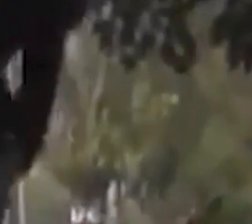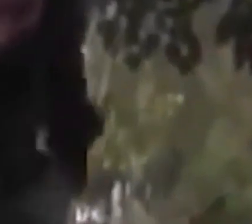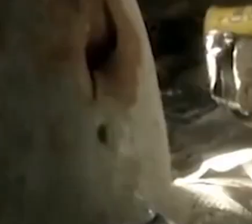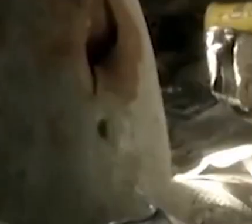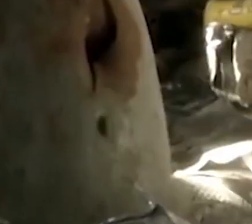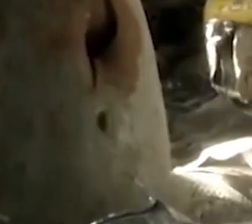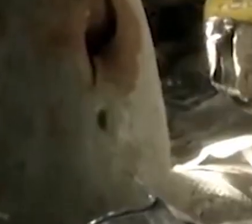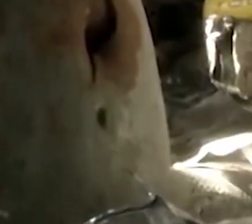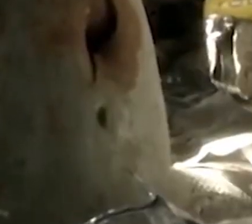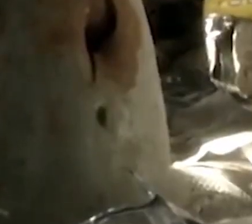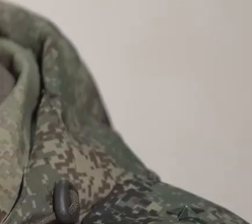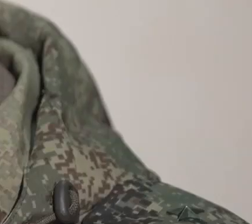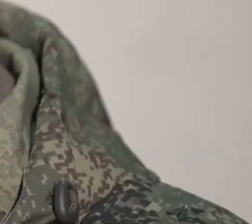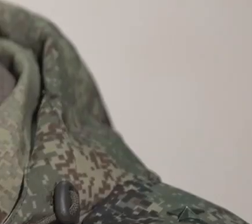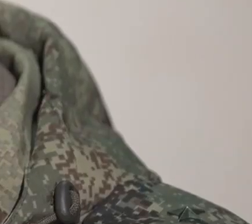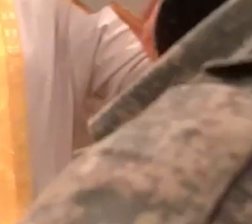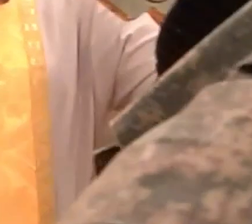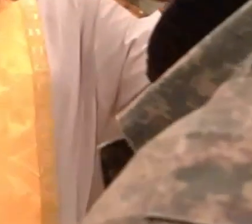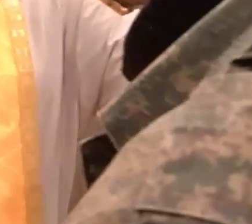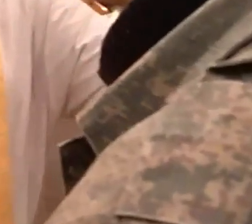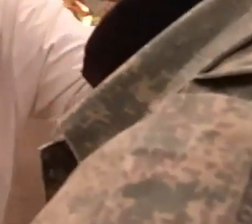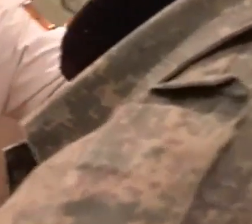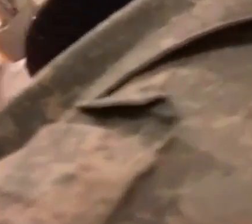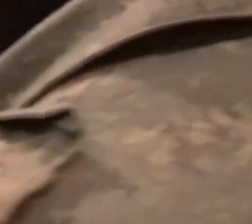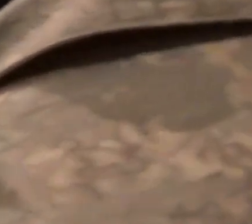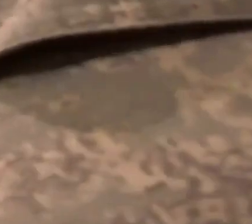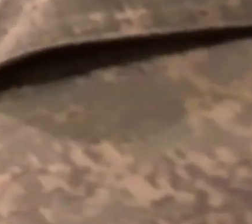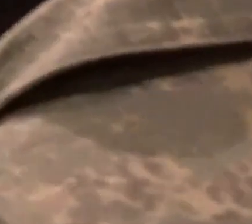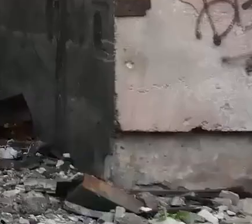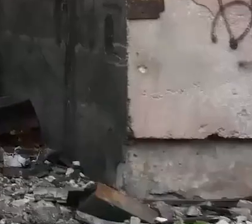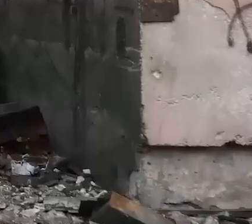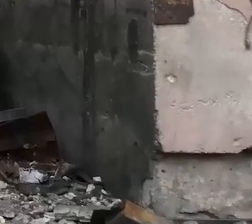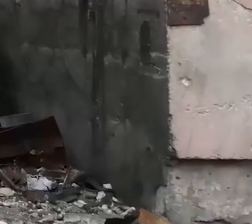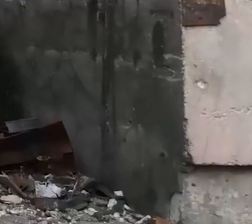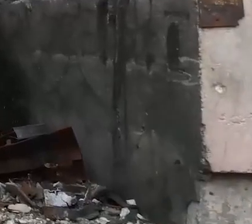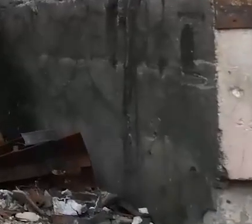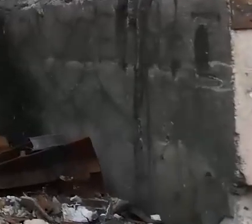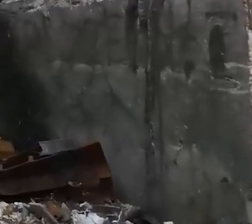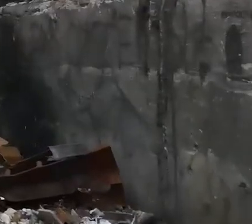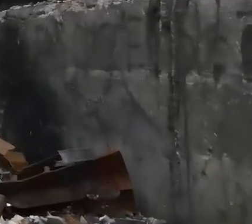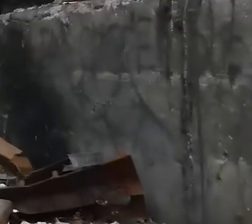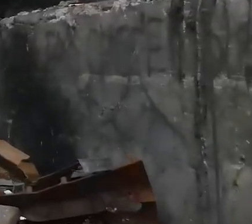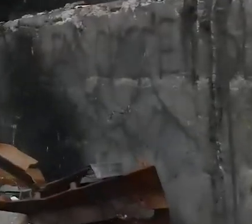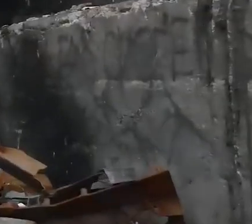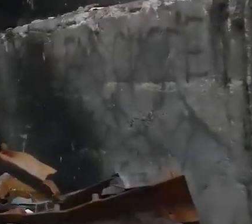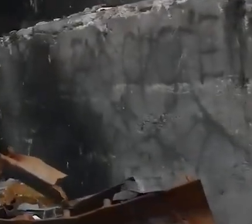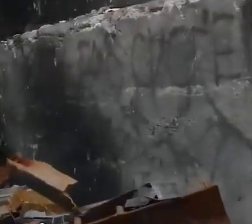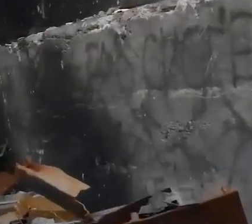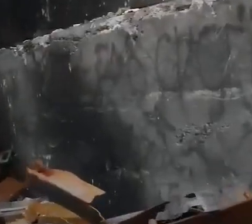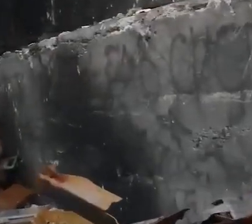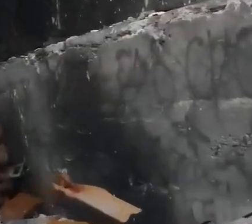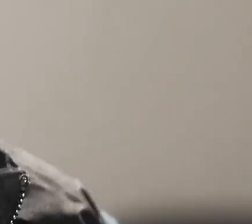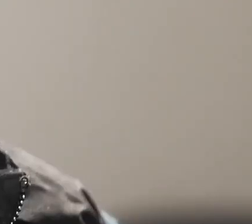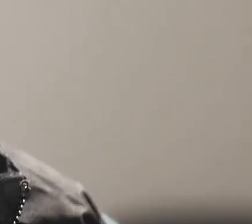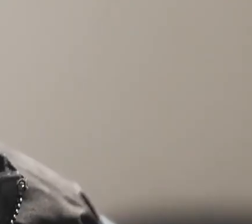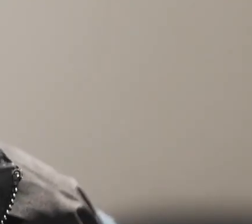уже идет не вопрошение, а уже идет крик. Мужайся, и докрепится сердце твое. И как на войне воюет сам